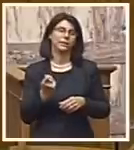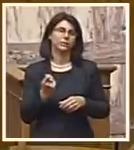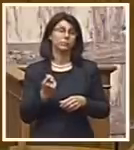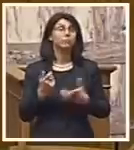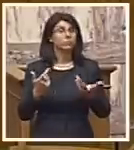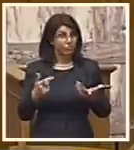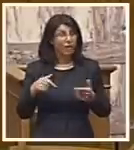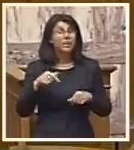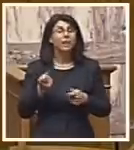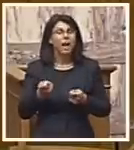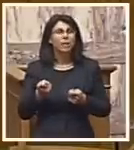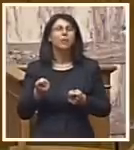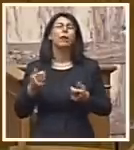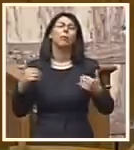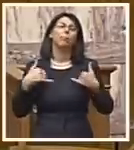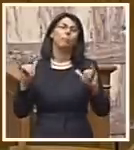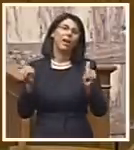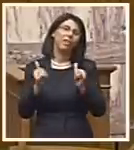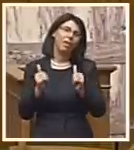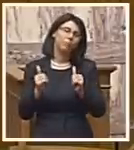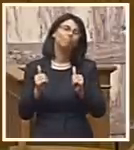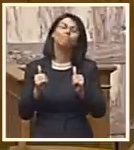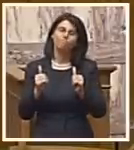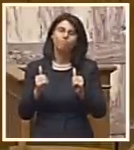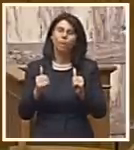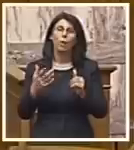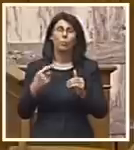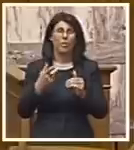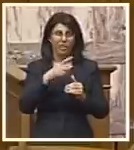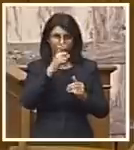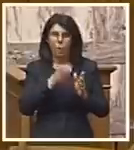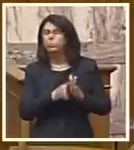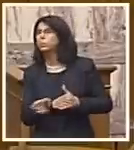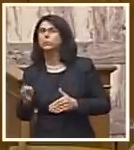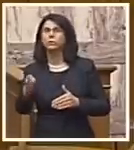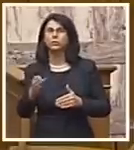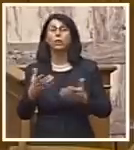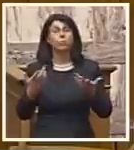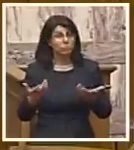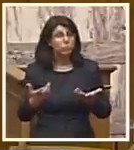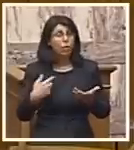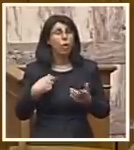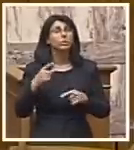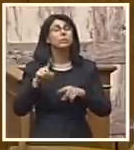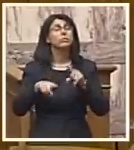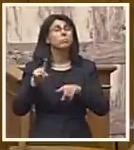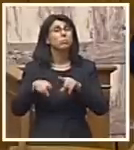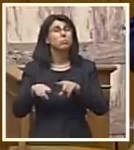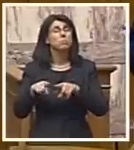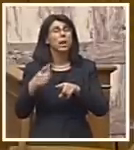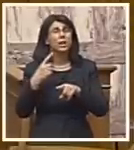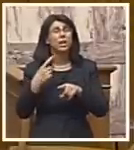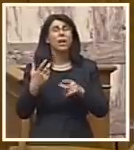παίζει παιχνίδια, ότι προσπαθεί να ξεφύγει από τα δύσκολα, ότι η πολιτική τάξη της χώρας είναι εχμάλωτη